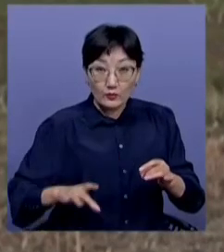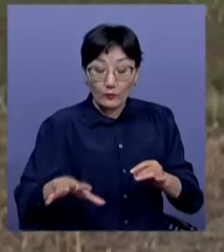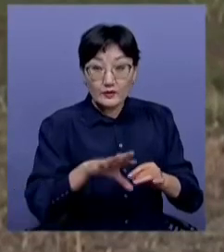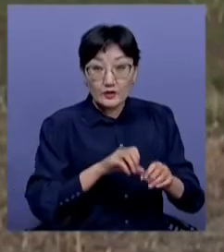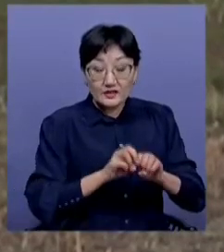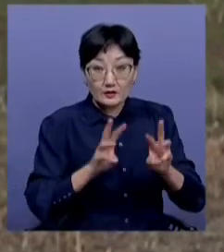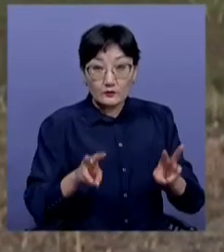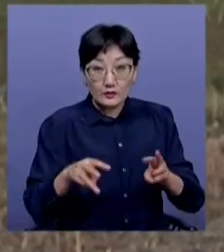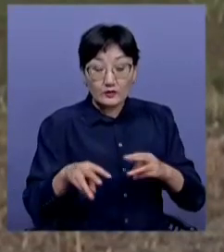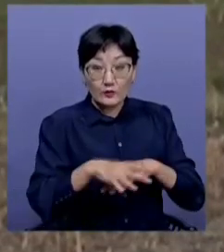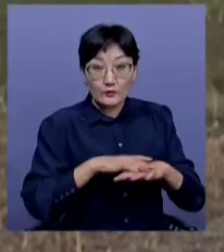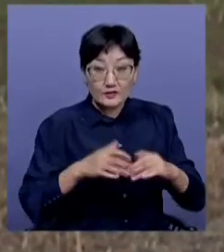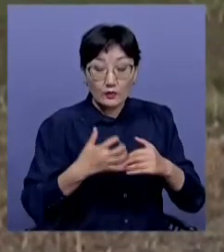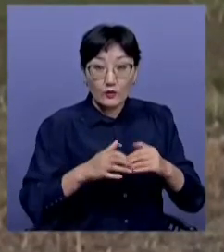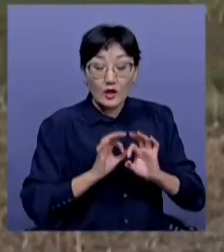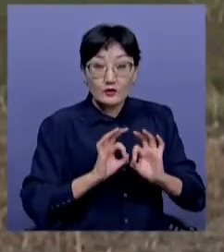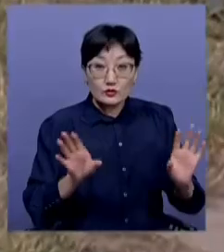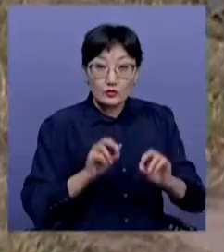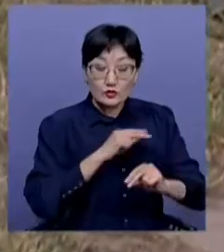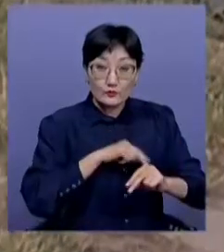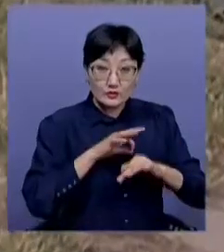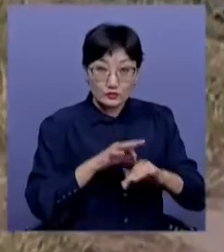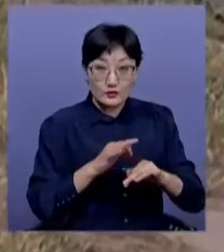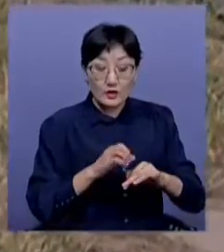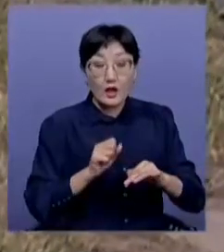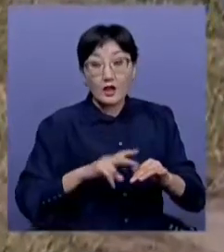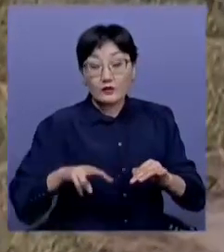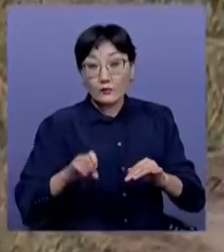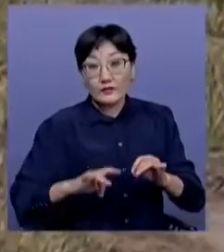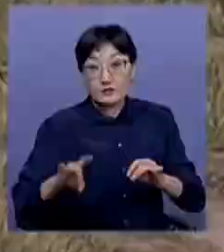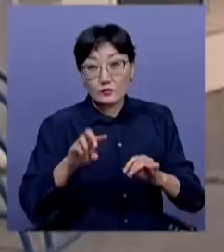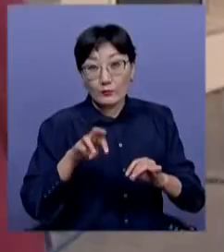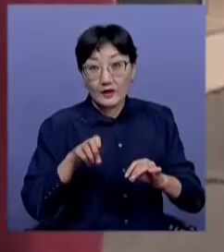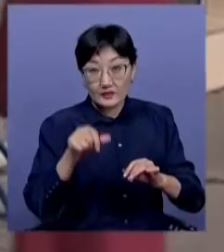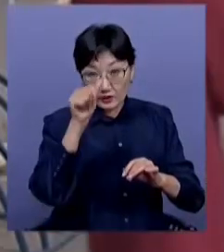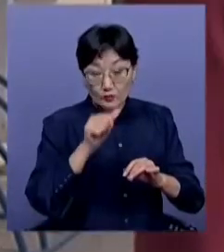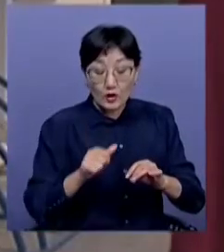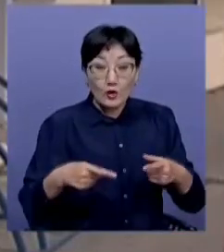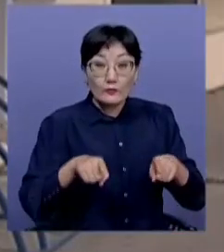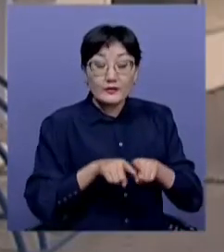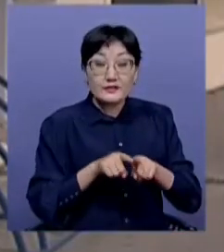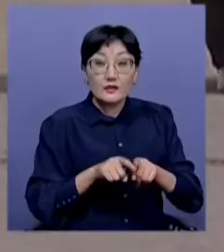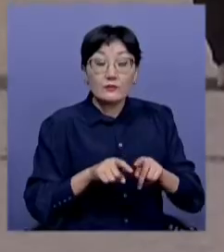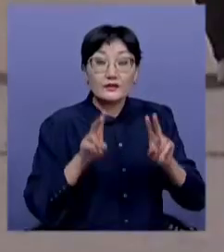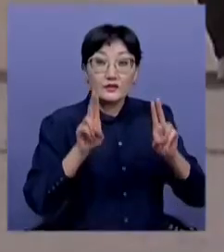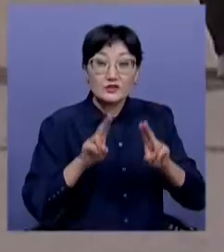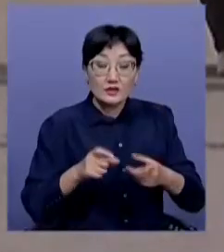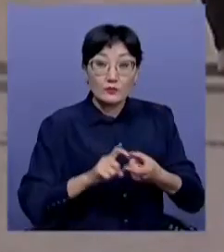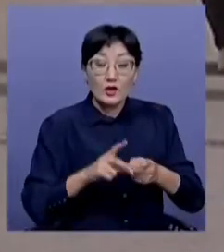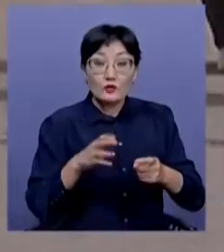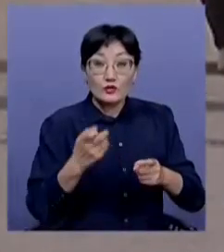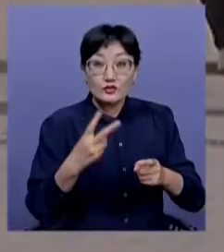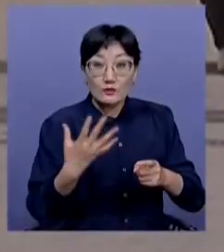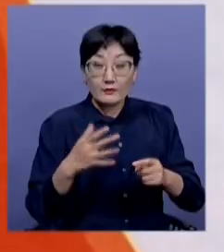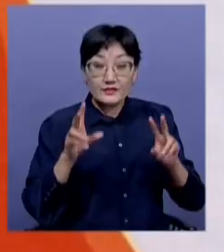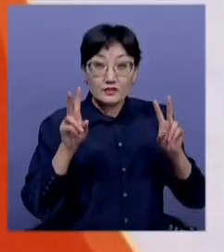қамтып, халық арасында түсіндіру жұмыстарын жүргіздік. Жалпы Алатау ауданында наурыз айынан бері әкімшілік құқық бұзушылық ісіне қатысты 425-ші